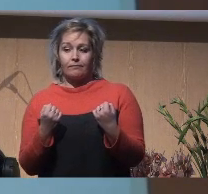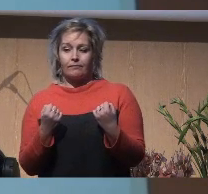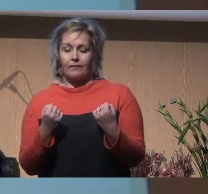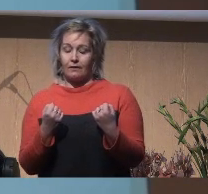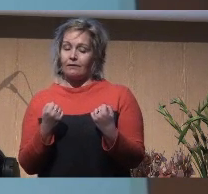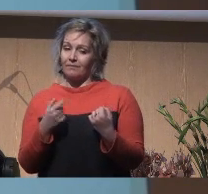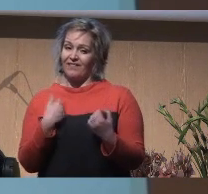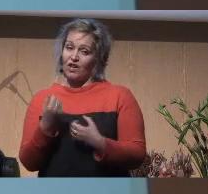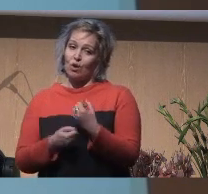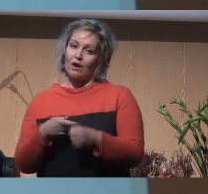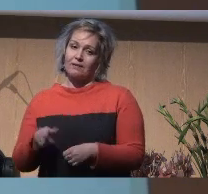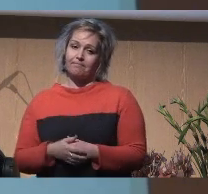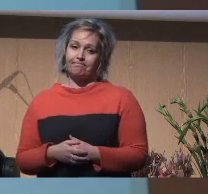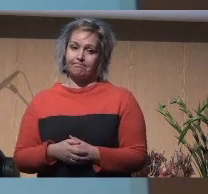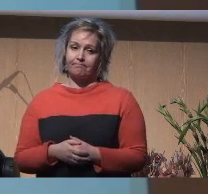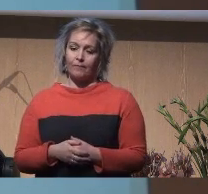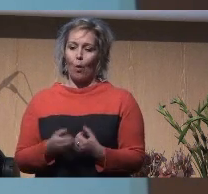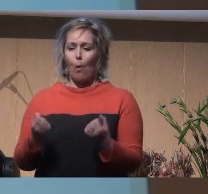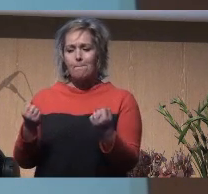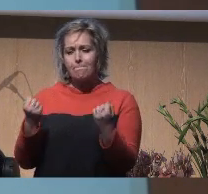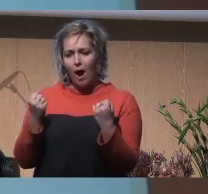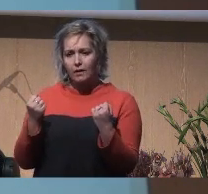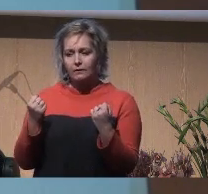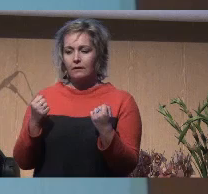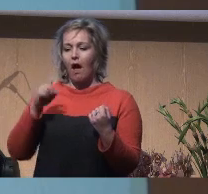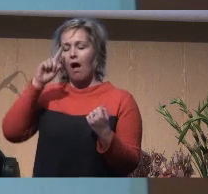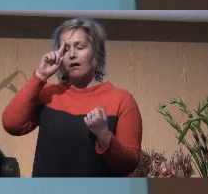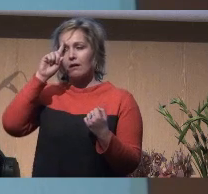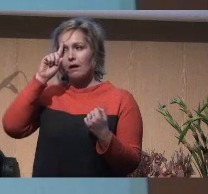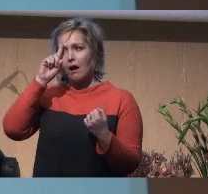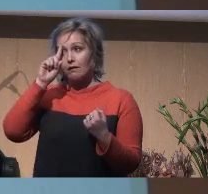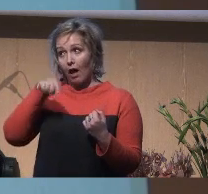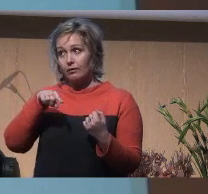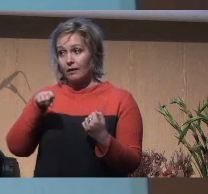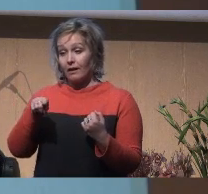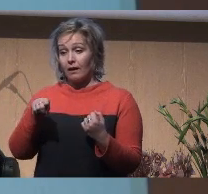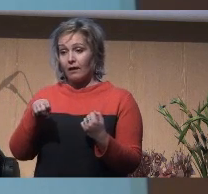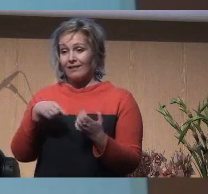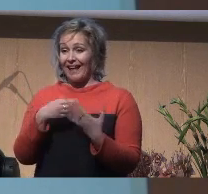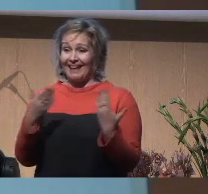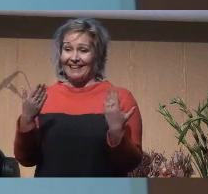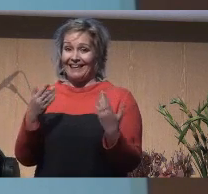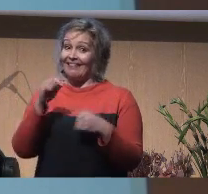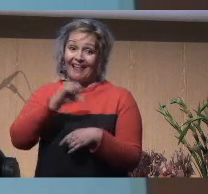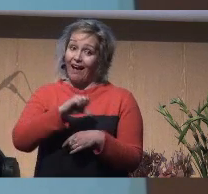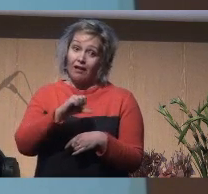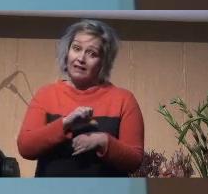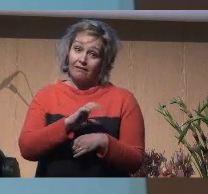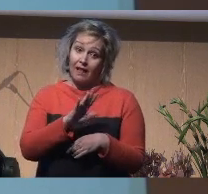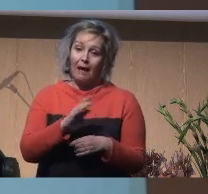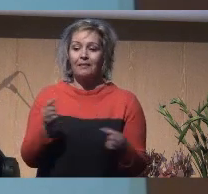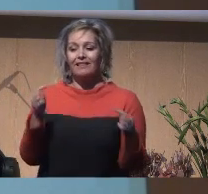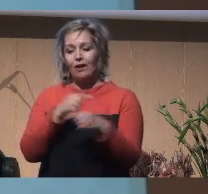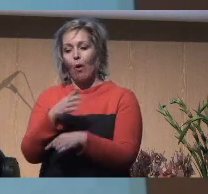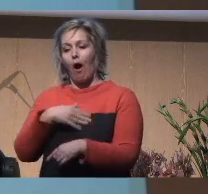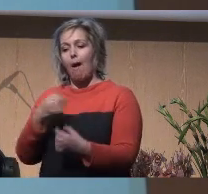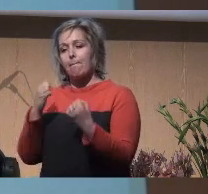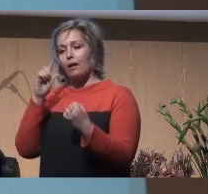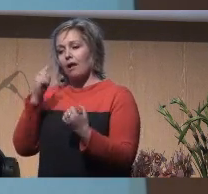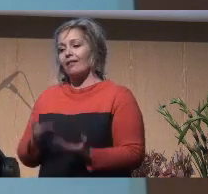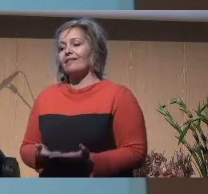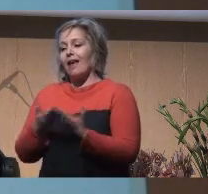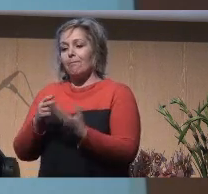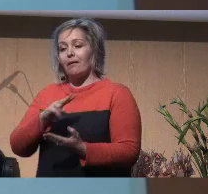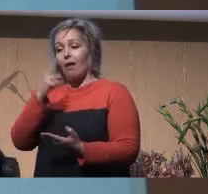så gjør vi det. Og makten er ikke per definisjon negativt, tvert imot å ha makten til å hjelpe et